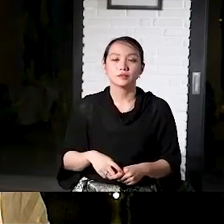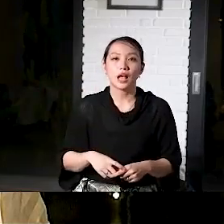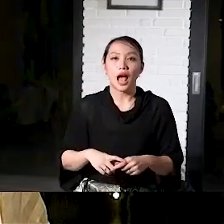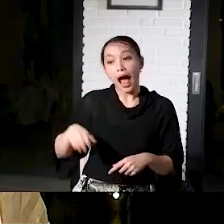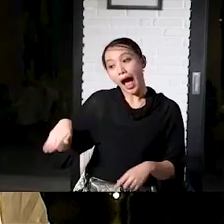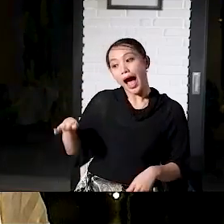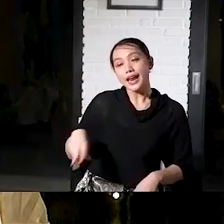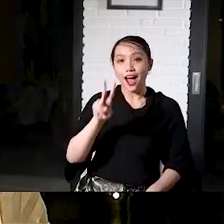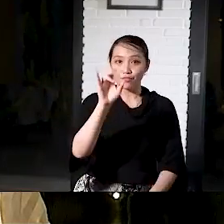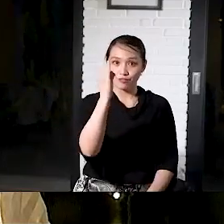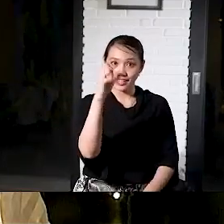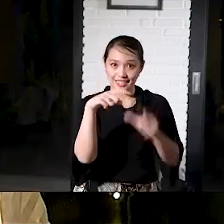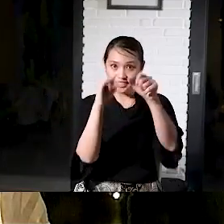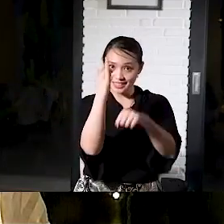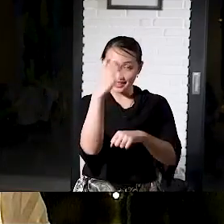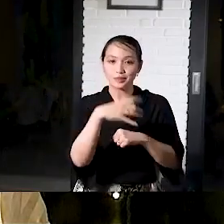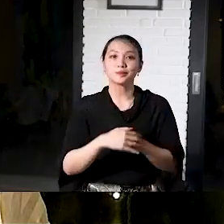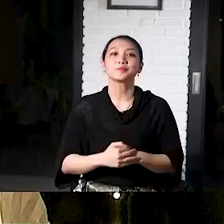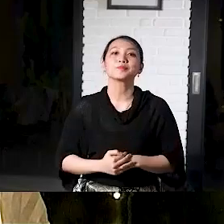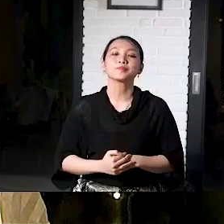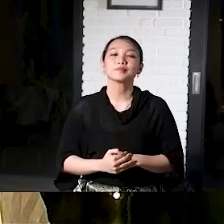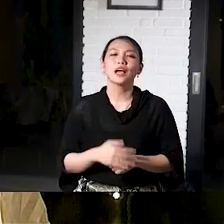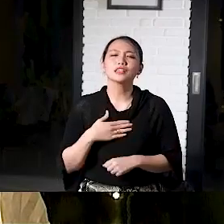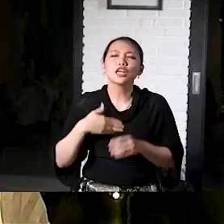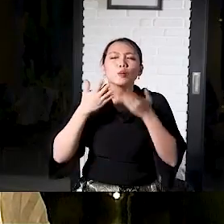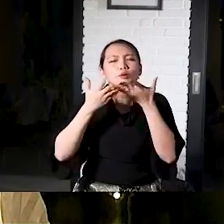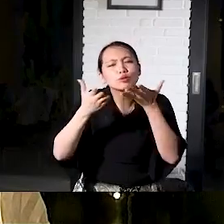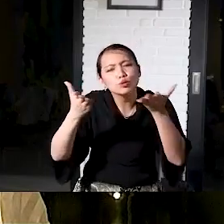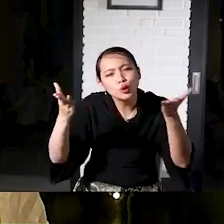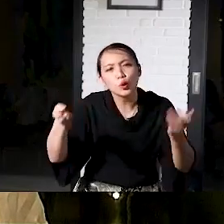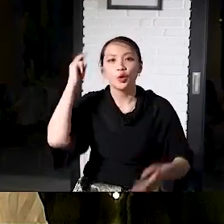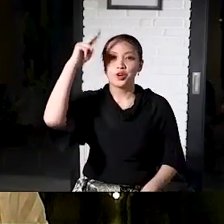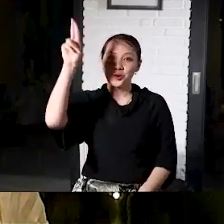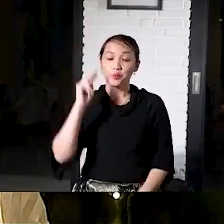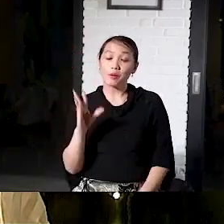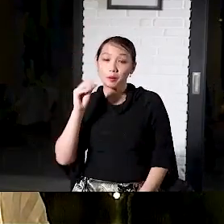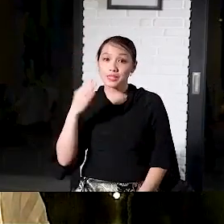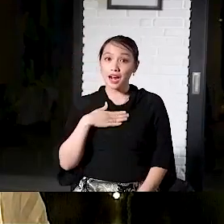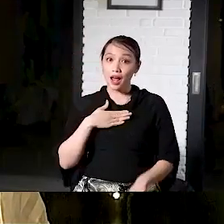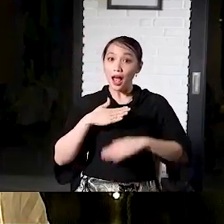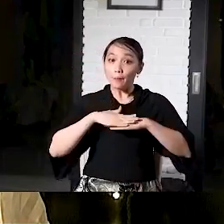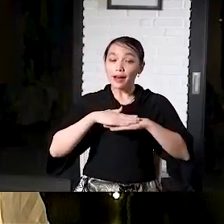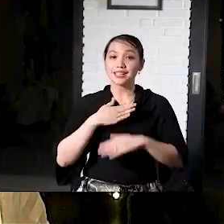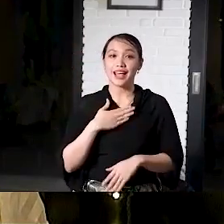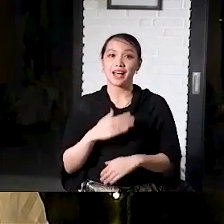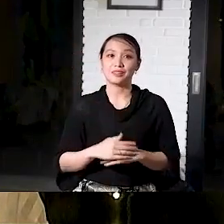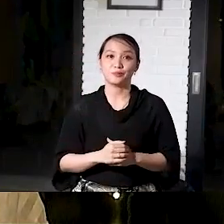yang berarti bagi saya. Saya mengucap syukur karena Tuhan berbicara kepada saya. Setiap kali lagu ini